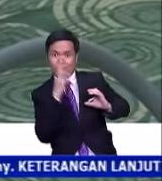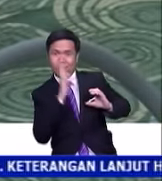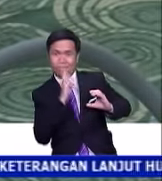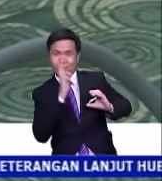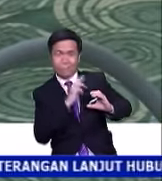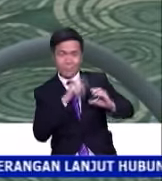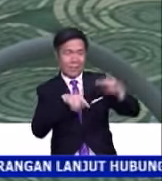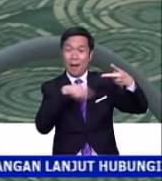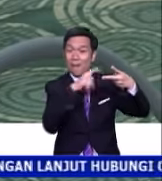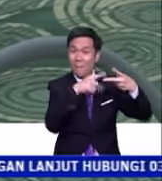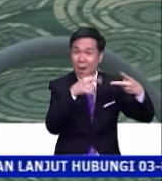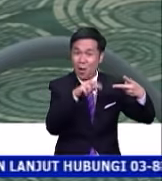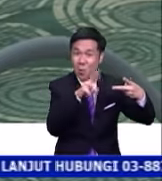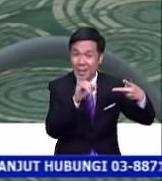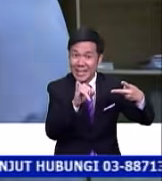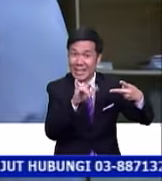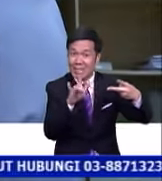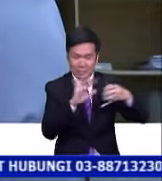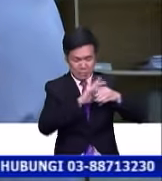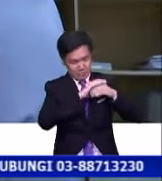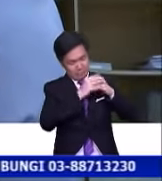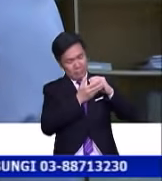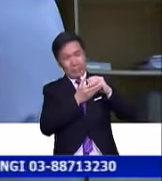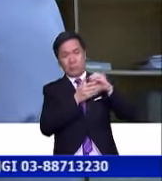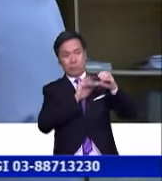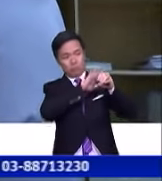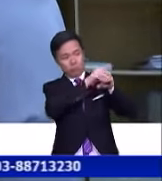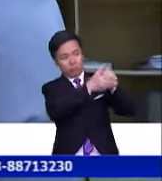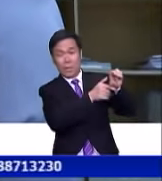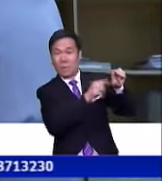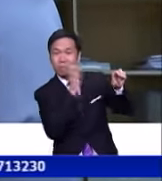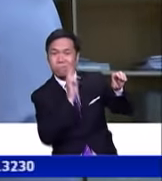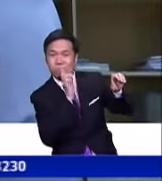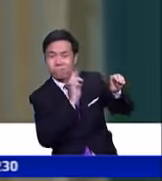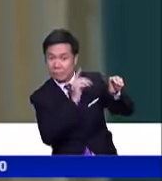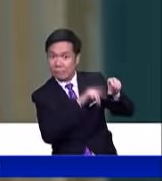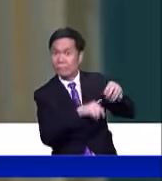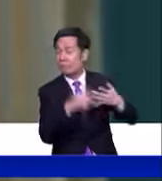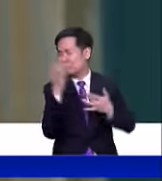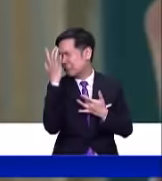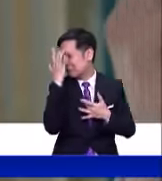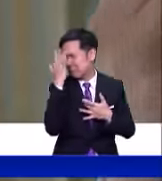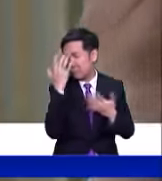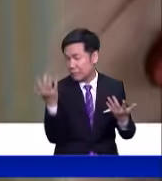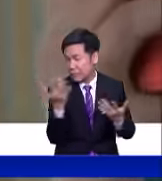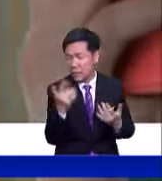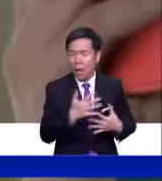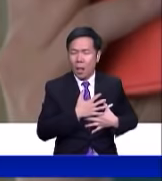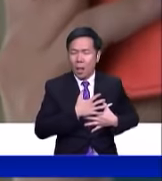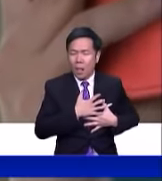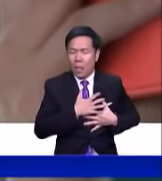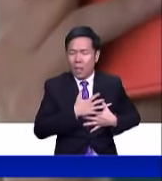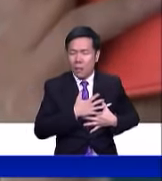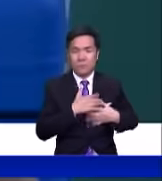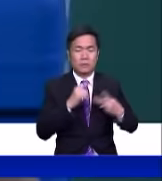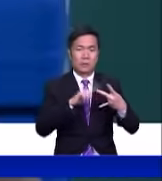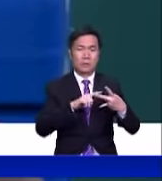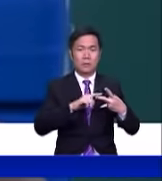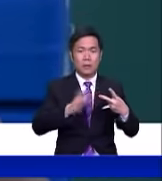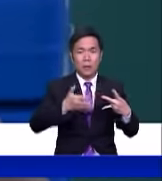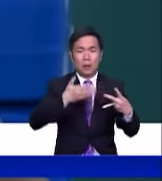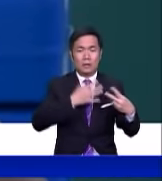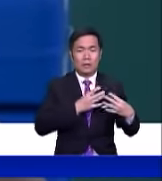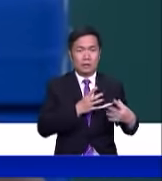merujuk kepada radang pada lapisan luar jantung. Simptom atau gejalanya termasuk sakit dada, perubahan pada